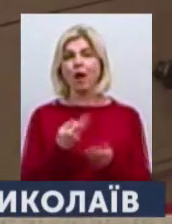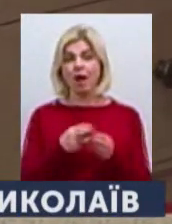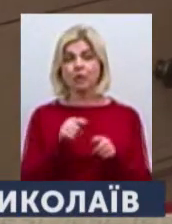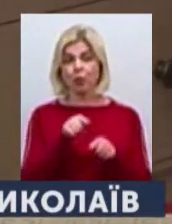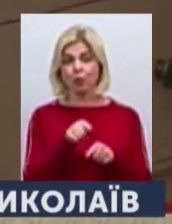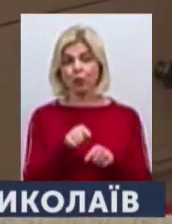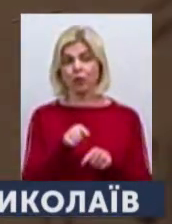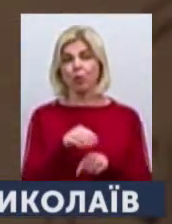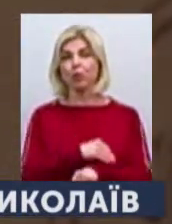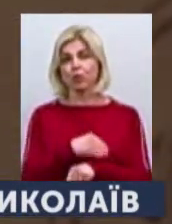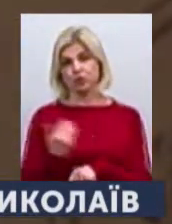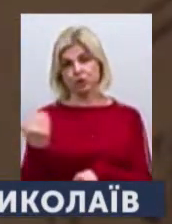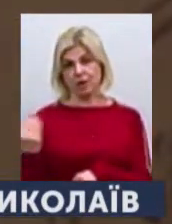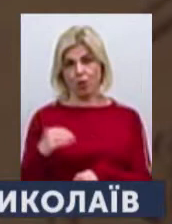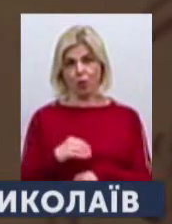кубок, это